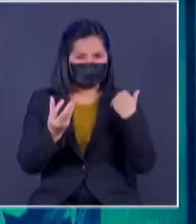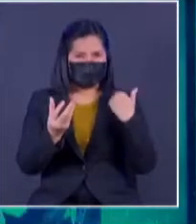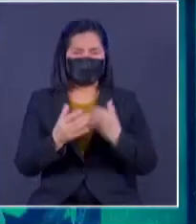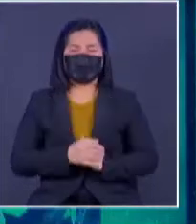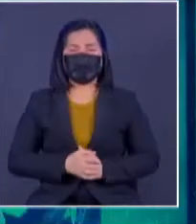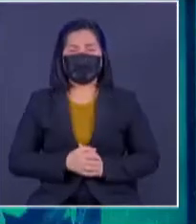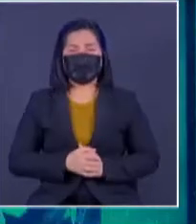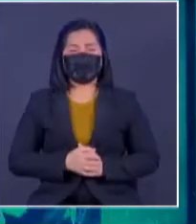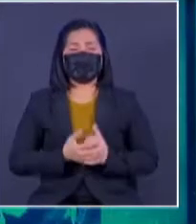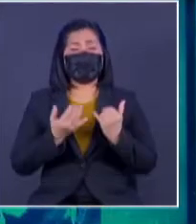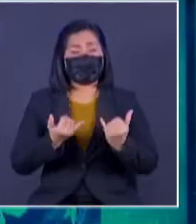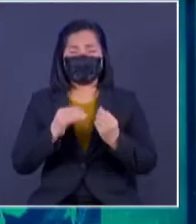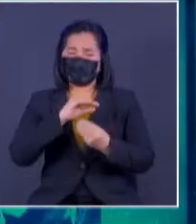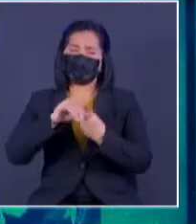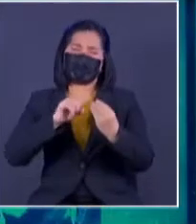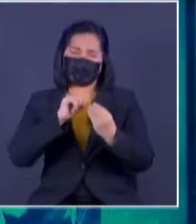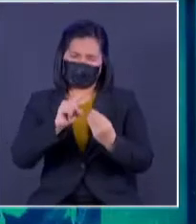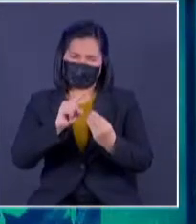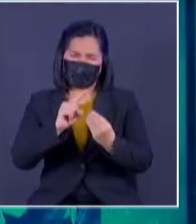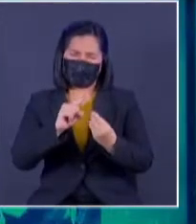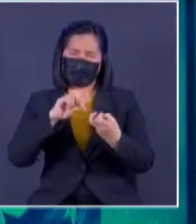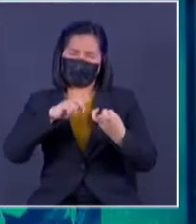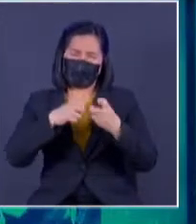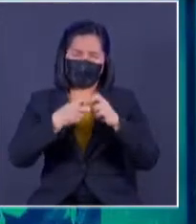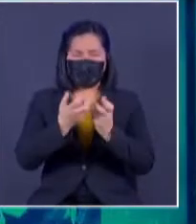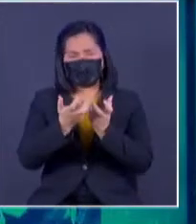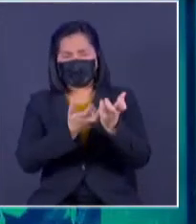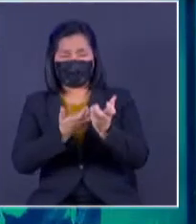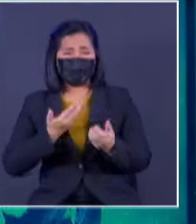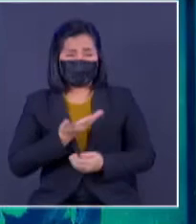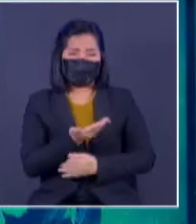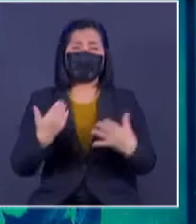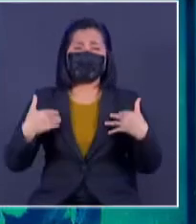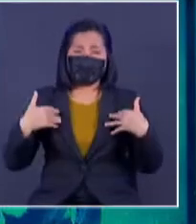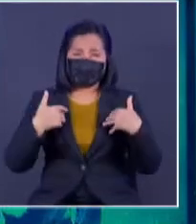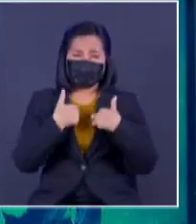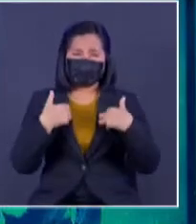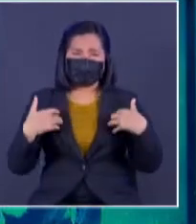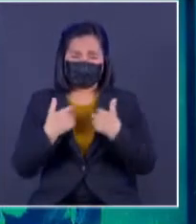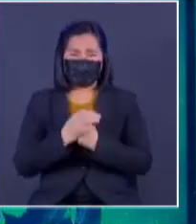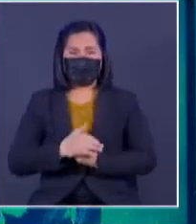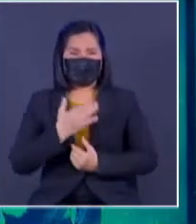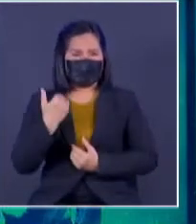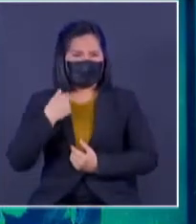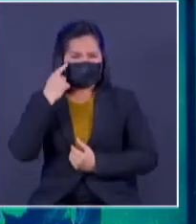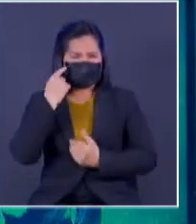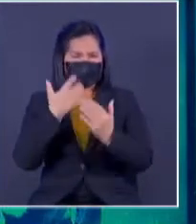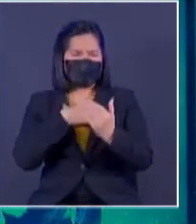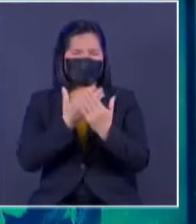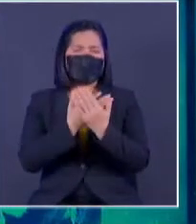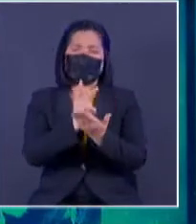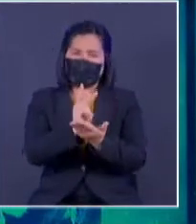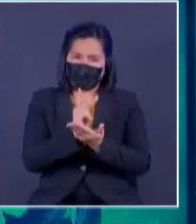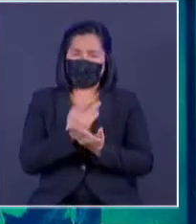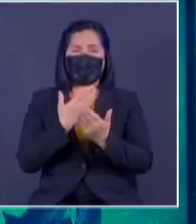เอาล่ะคุณผู้ชมครับช่วงสถานการณ์เศรษฐกิจแบบนี้ก็ต้องยอมรับว่าเหนื่อยกันหน่อยน ะ บางคนเนี่ยมองหาเรื่องของเงินกู้มองห